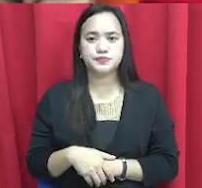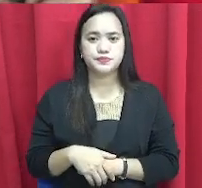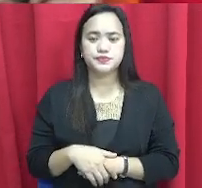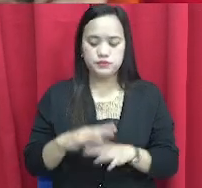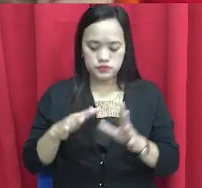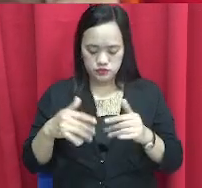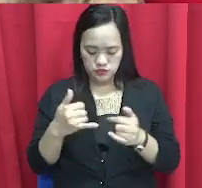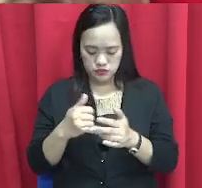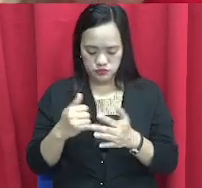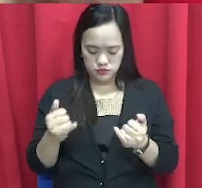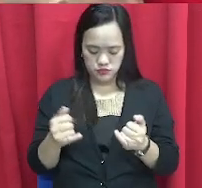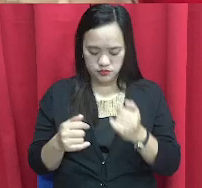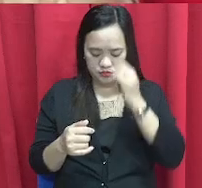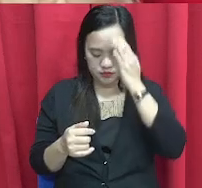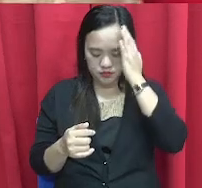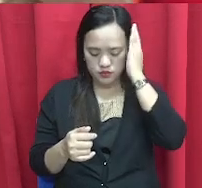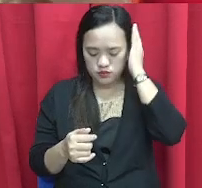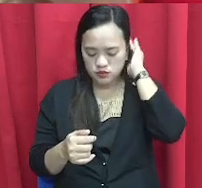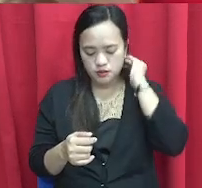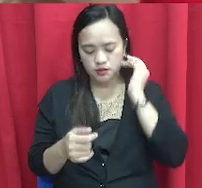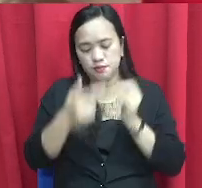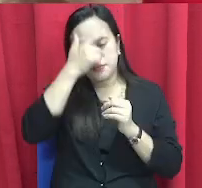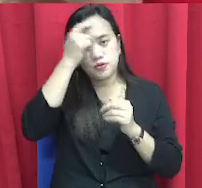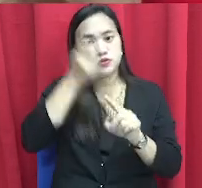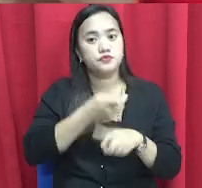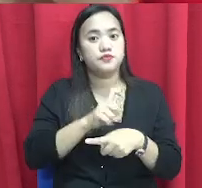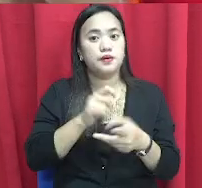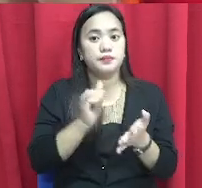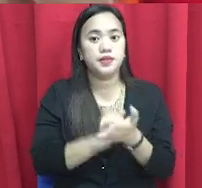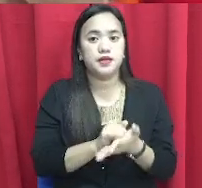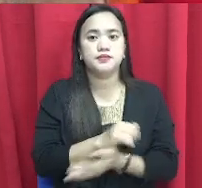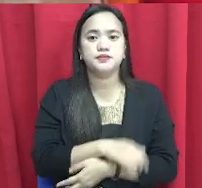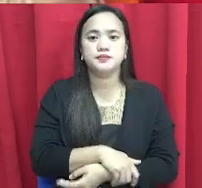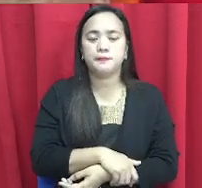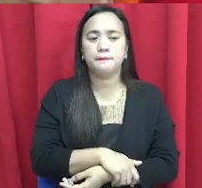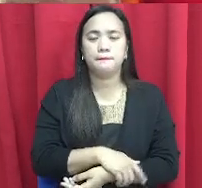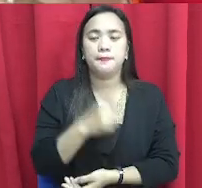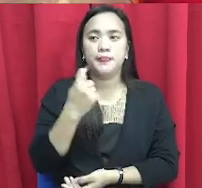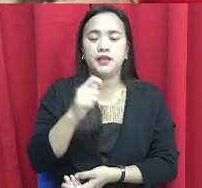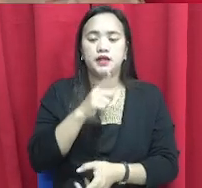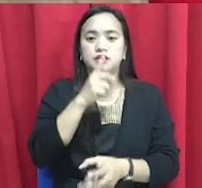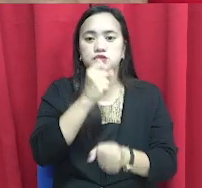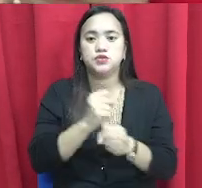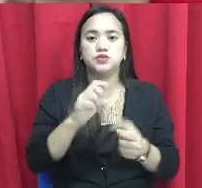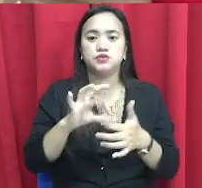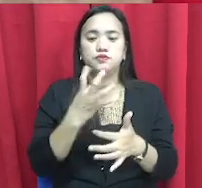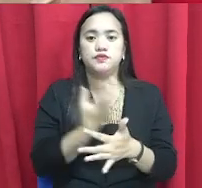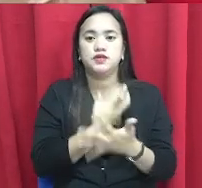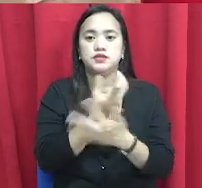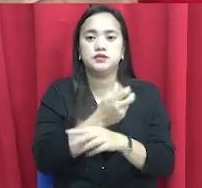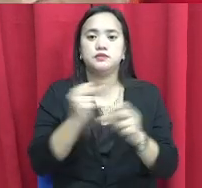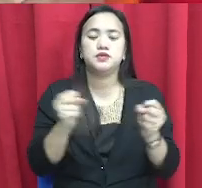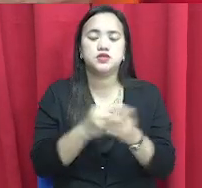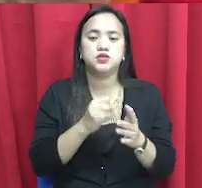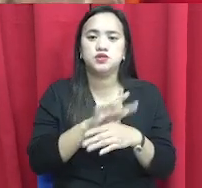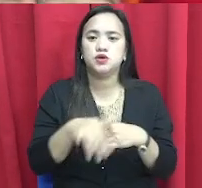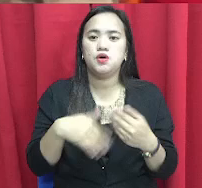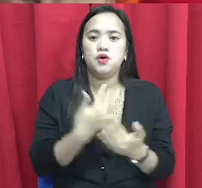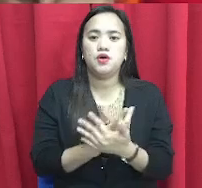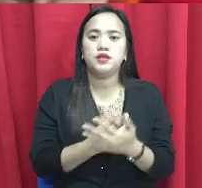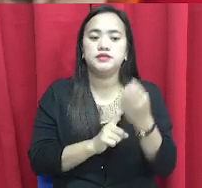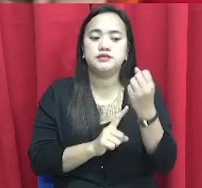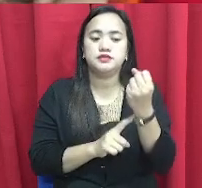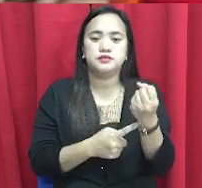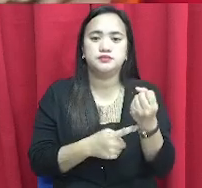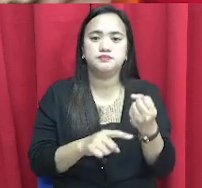ang kaligtasan kasi from there the the ah the assurance of our Salvation ay magsisimula rin po yung ating